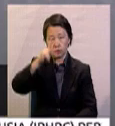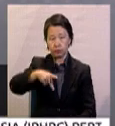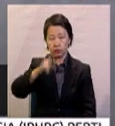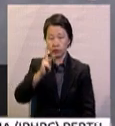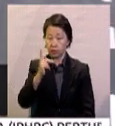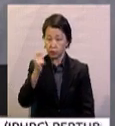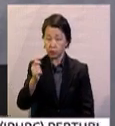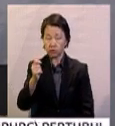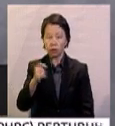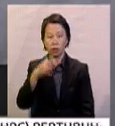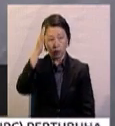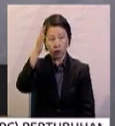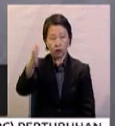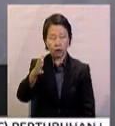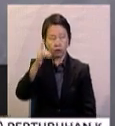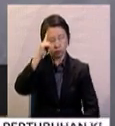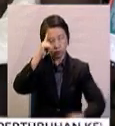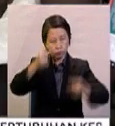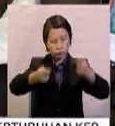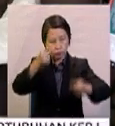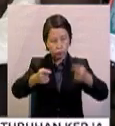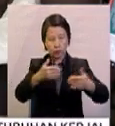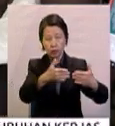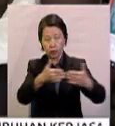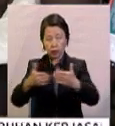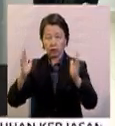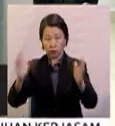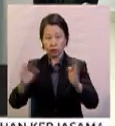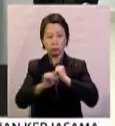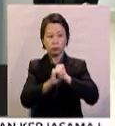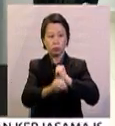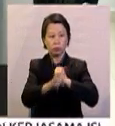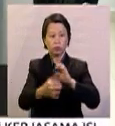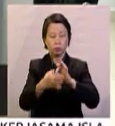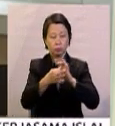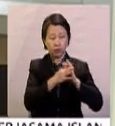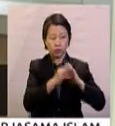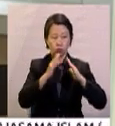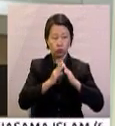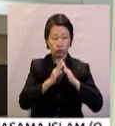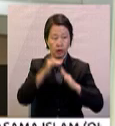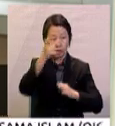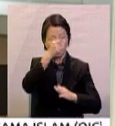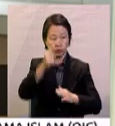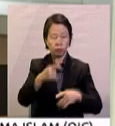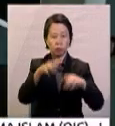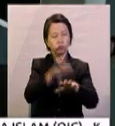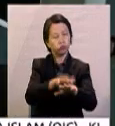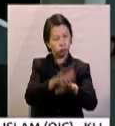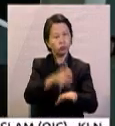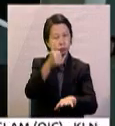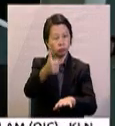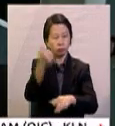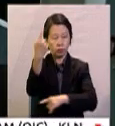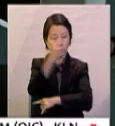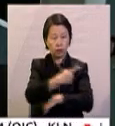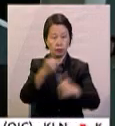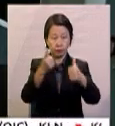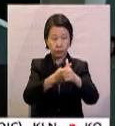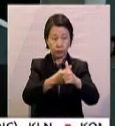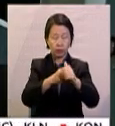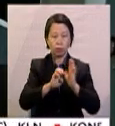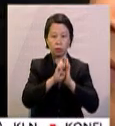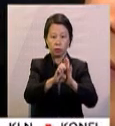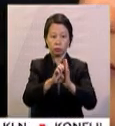Zuraida Kamarudin akan mempertimbangkan lanjutan tempoh kempen pemilikan rumah berikutan sambutan menggalakkan pada hari pertama